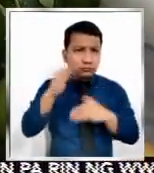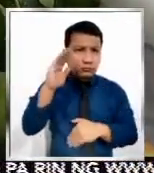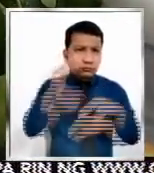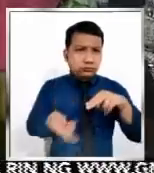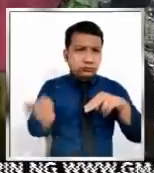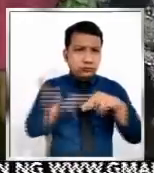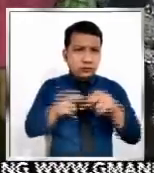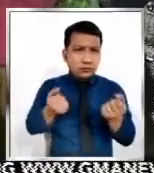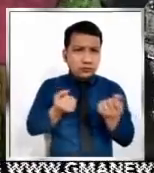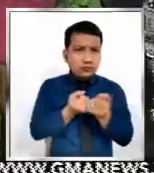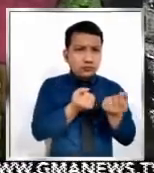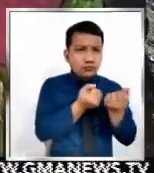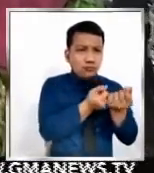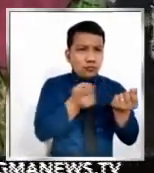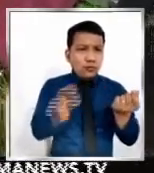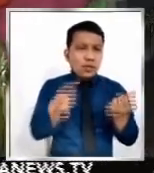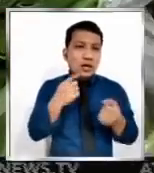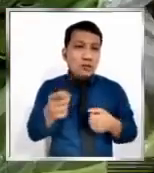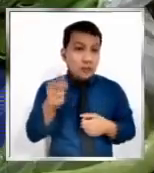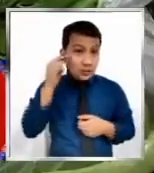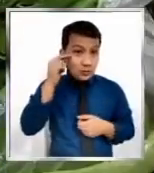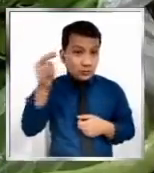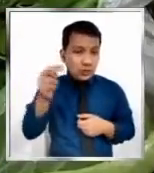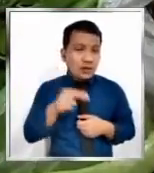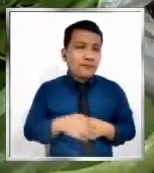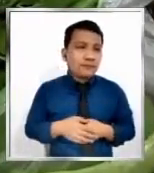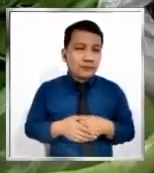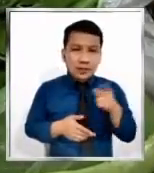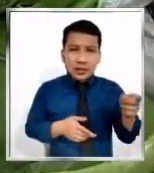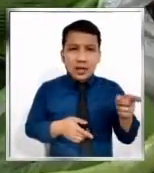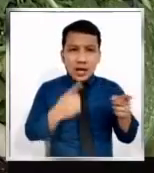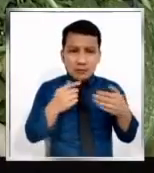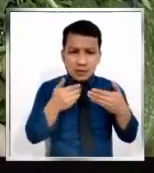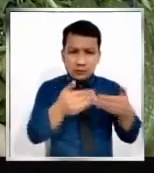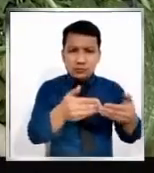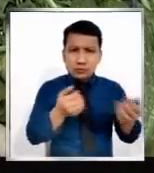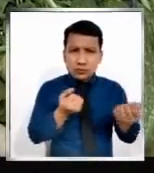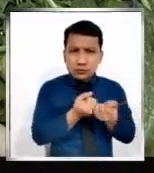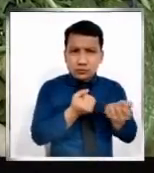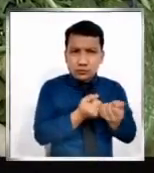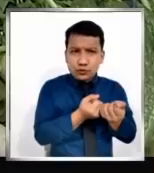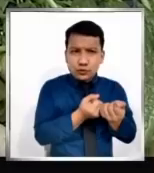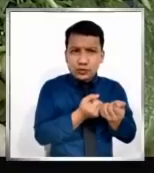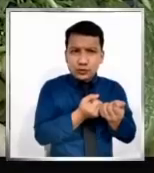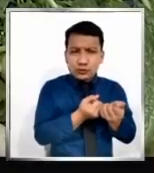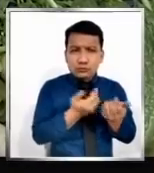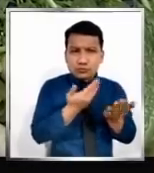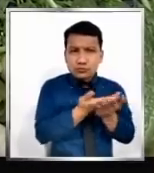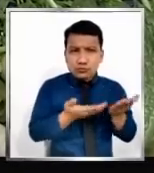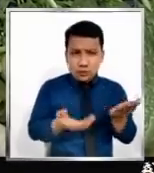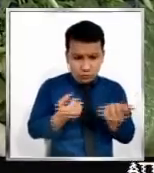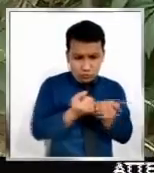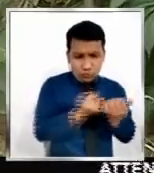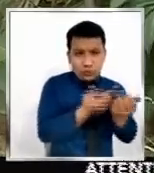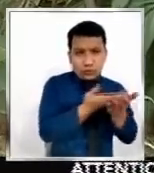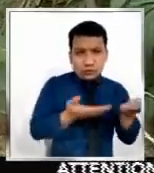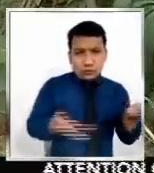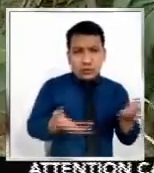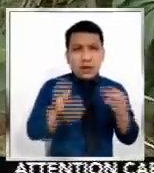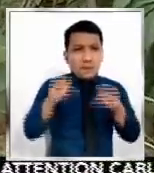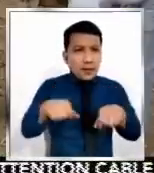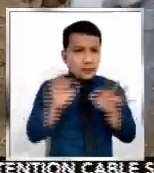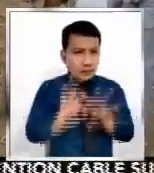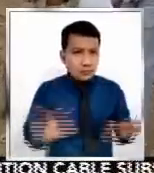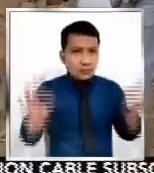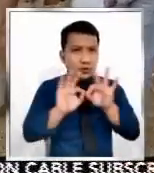Nograles. Ang pinaka-sustainable way, yes, for us to ensure yung supply ng gulay is kailangan natin mag-massive